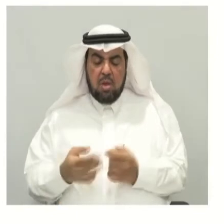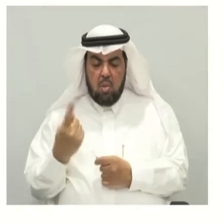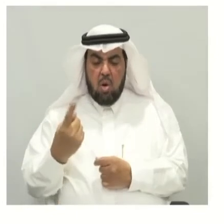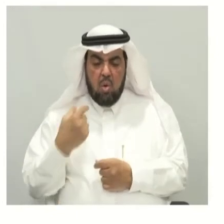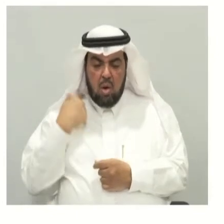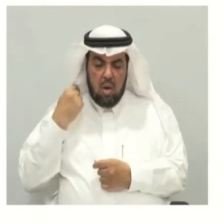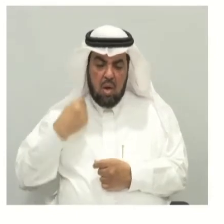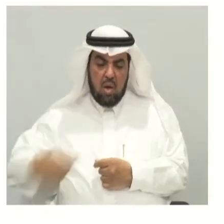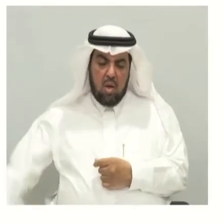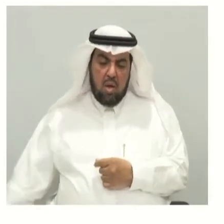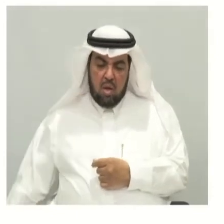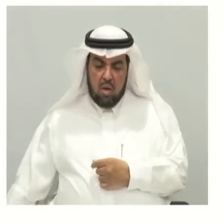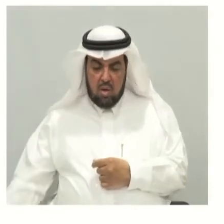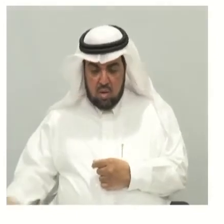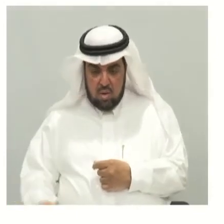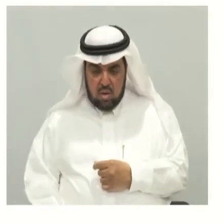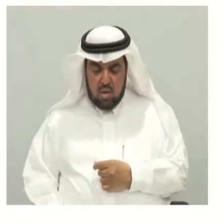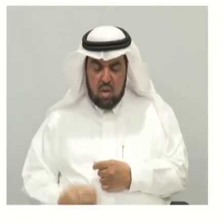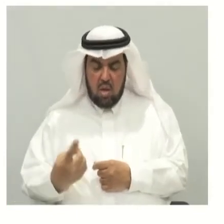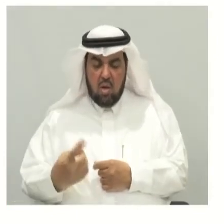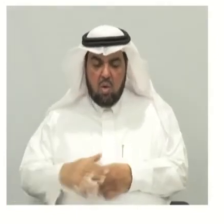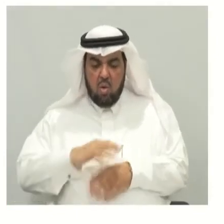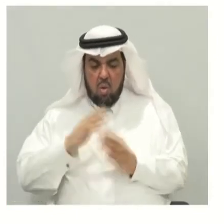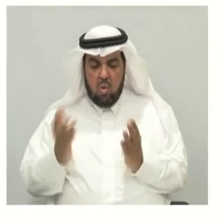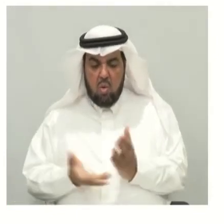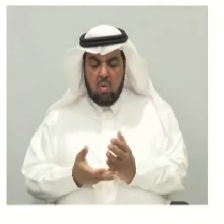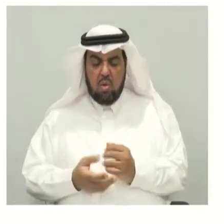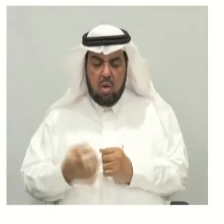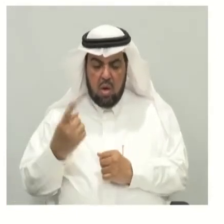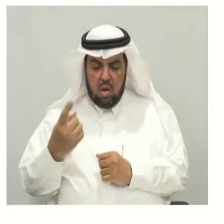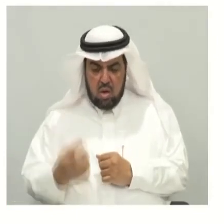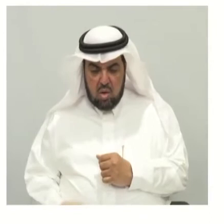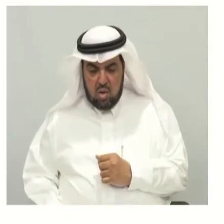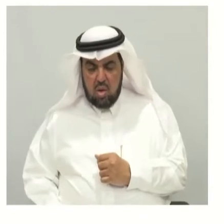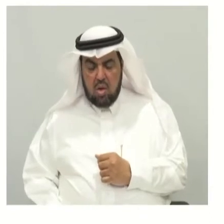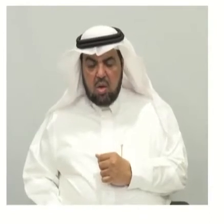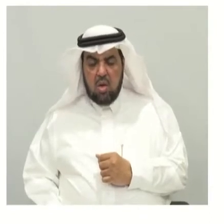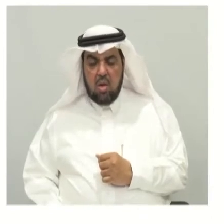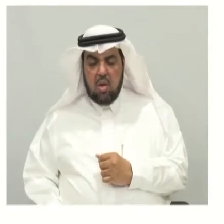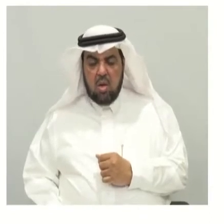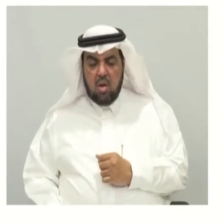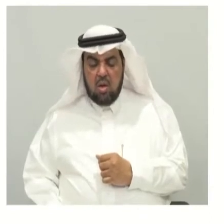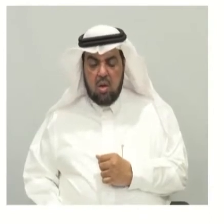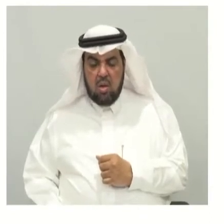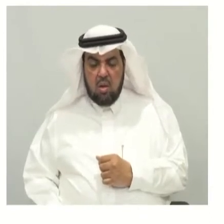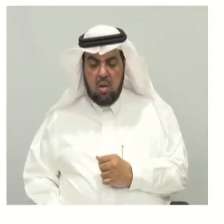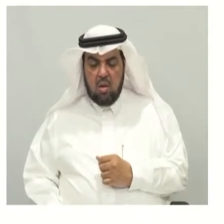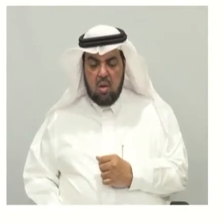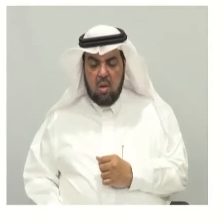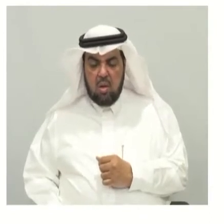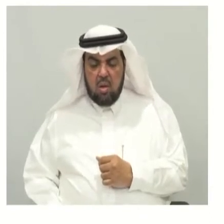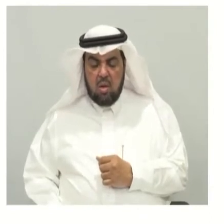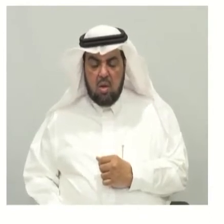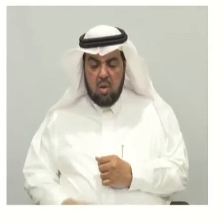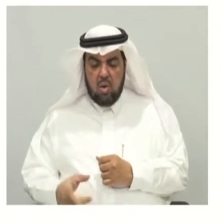الأولى. إذا في الدورة الثانية والمجموعة ماذا؟ الأولى. خلاص، إيش